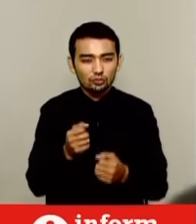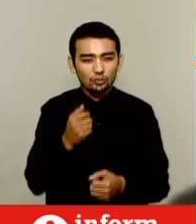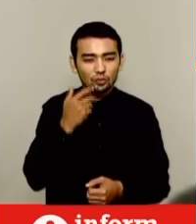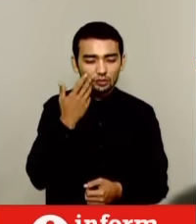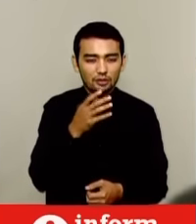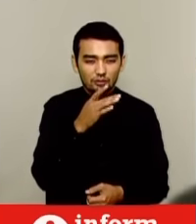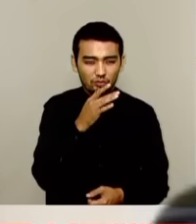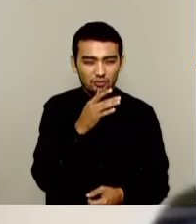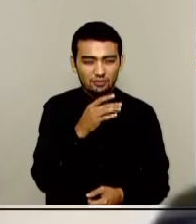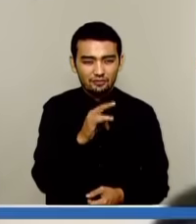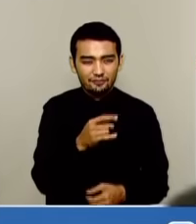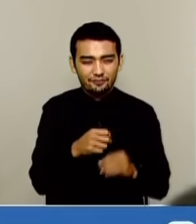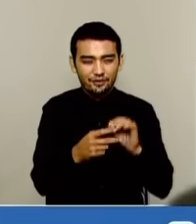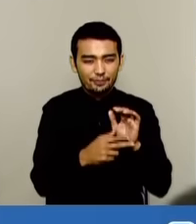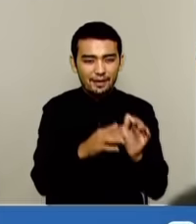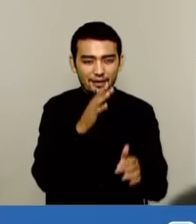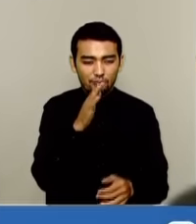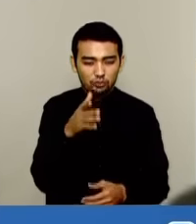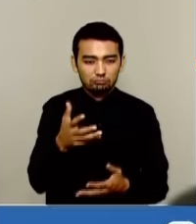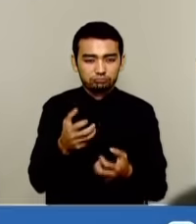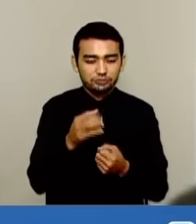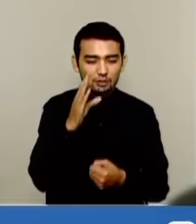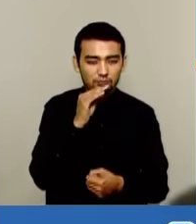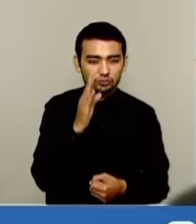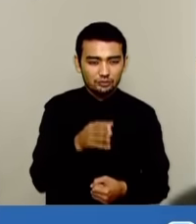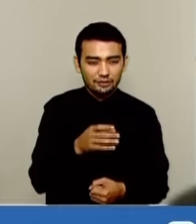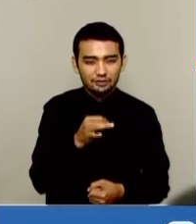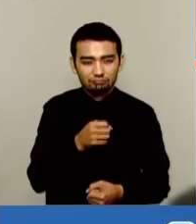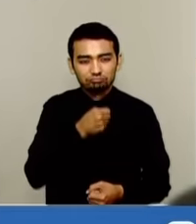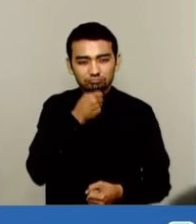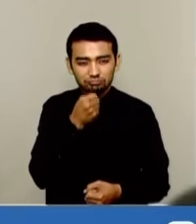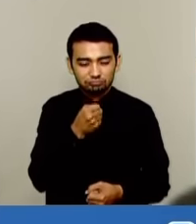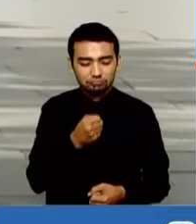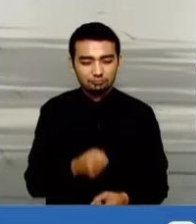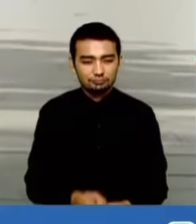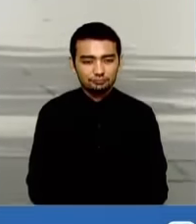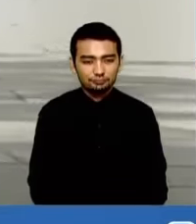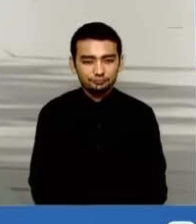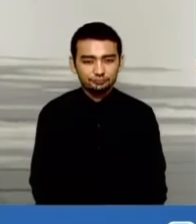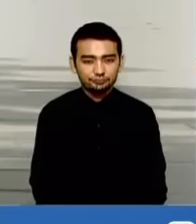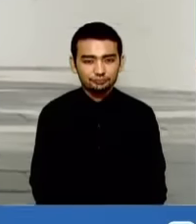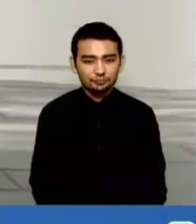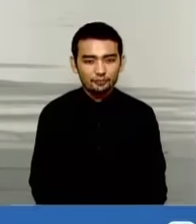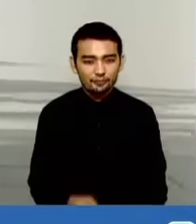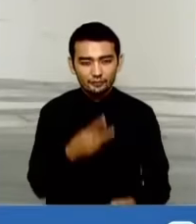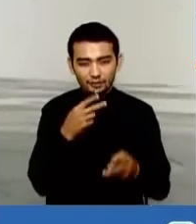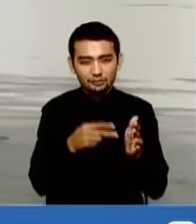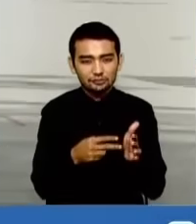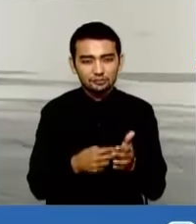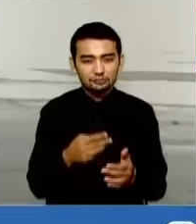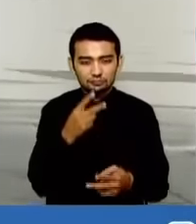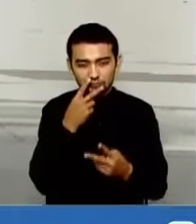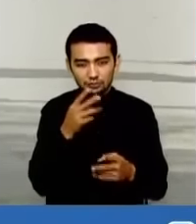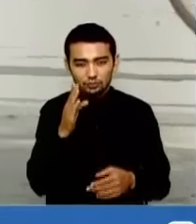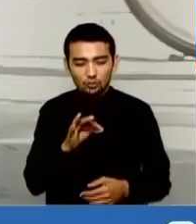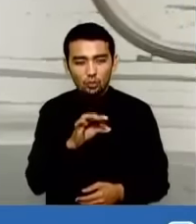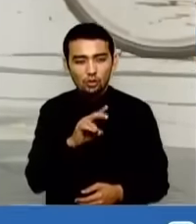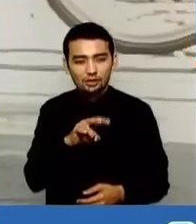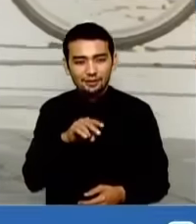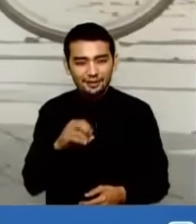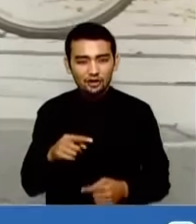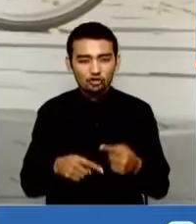ребенку исполняется 18 лет. 18 лет, то есть когда он достигает совершеннолетия. Посмотреть сумму выплат можно будет онлайн по